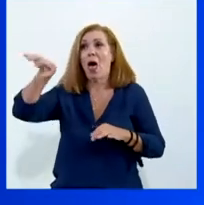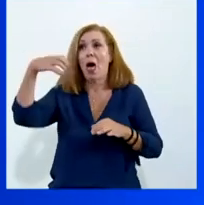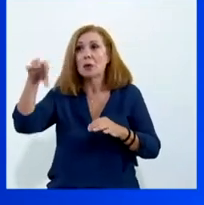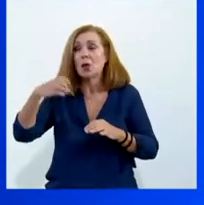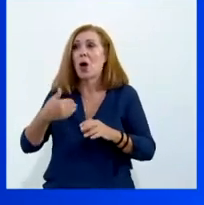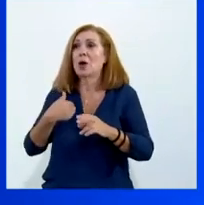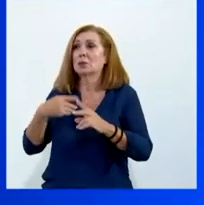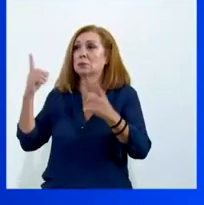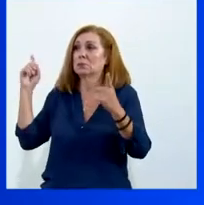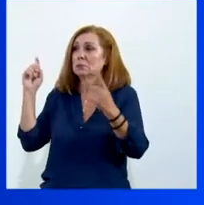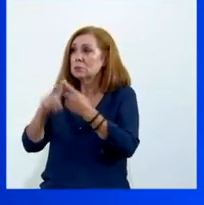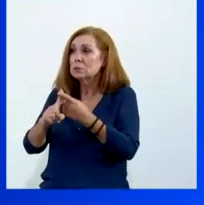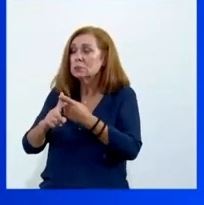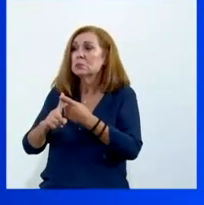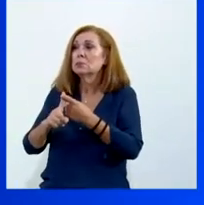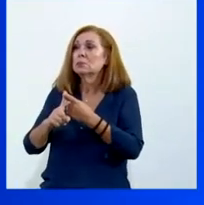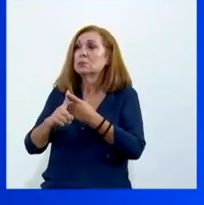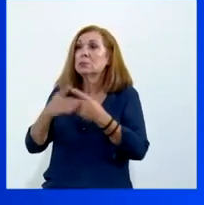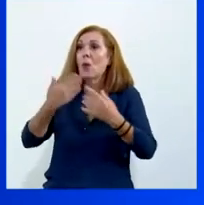αντικείμενο